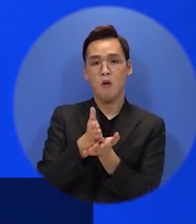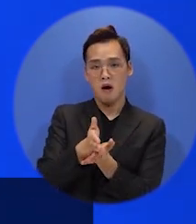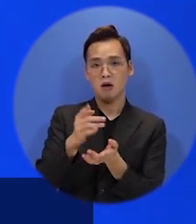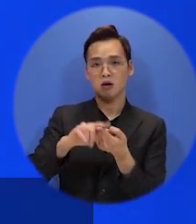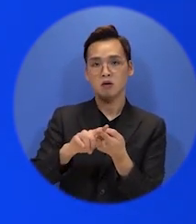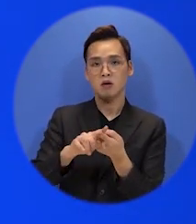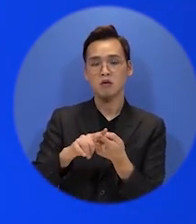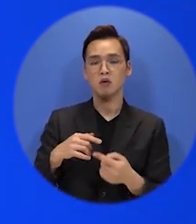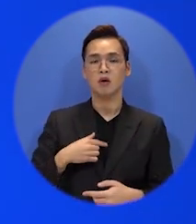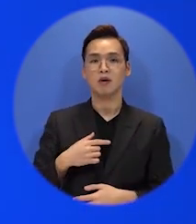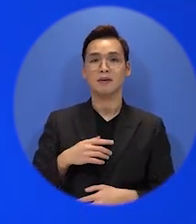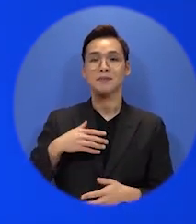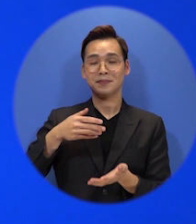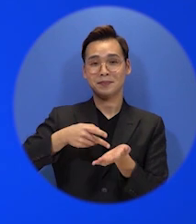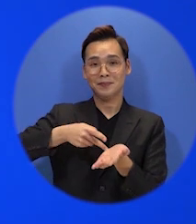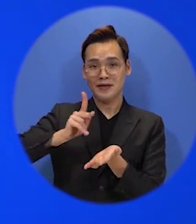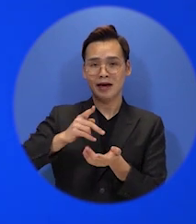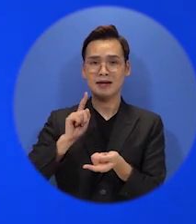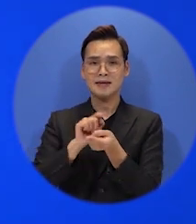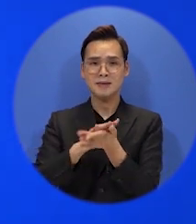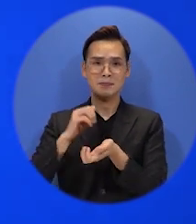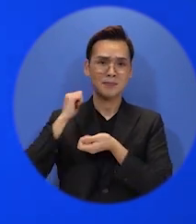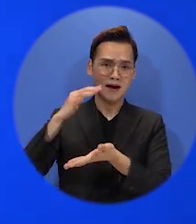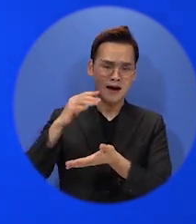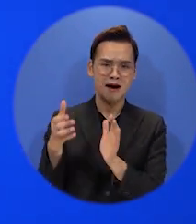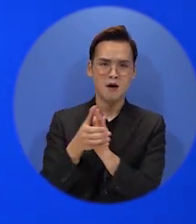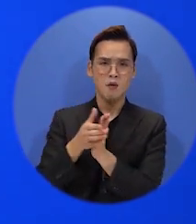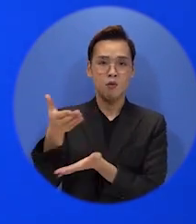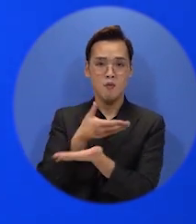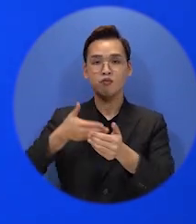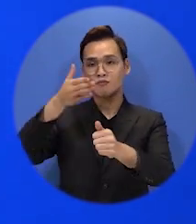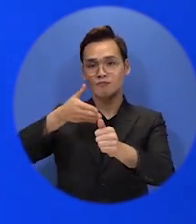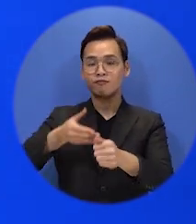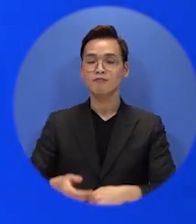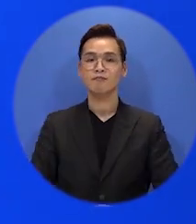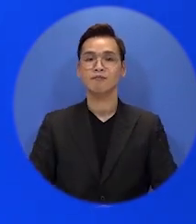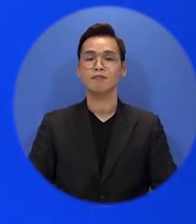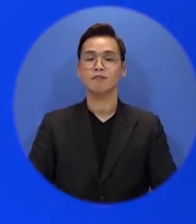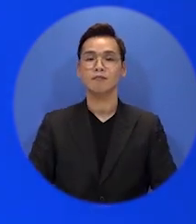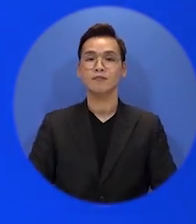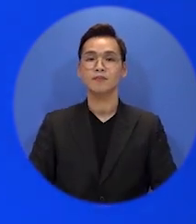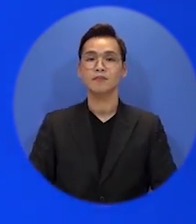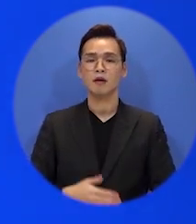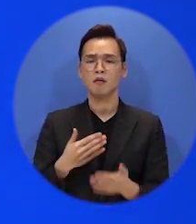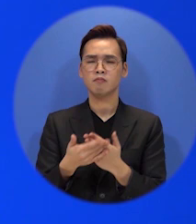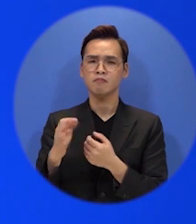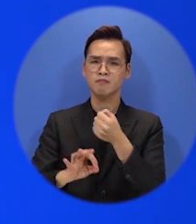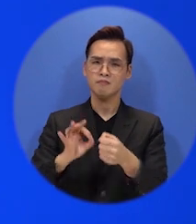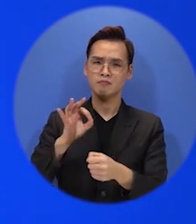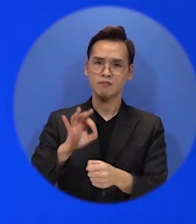저희가 서문대학교가 도미노 피자를 직접 배달해 드릴 예정이니 친구에게도 많은 공유 부탁드리겠습니다. 오늘은 경력 10년의